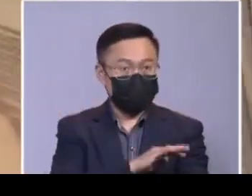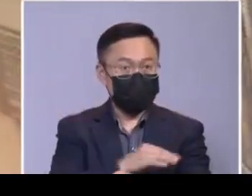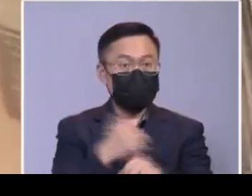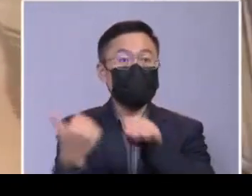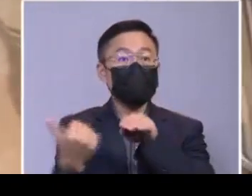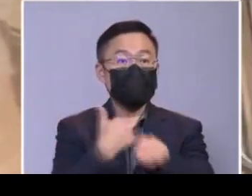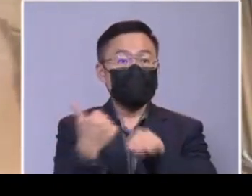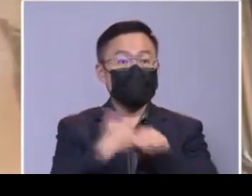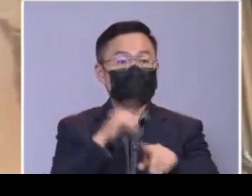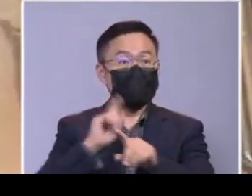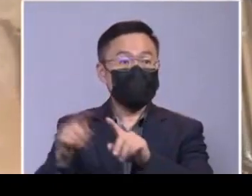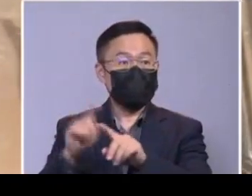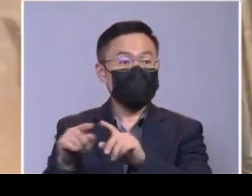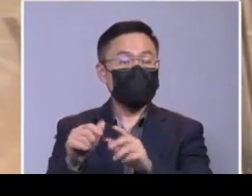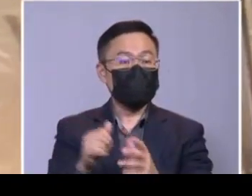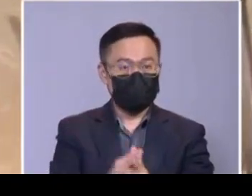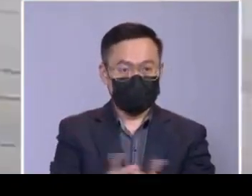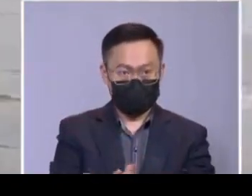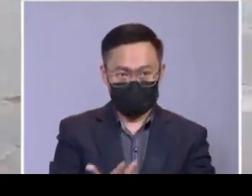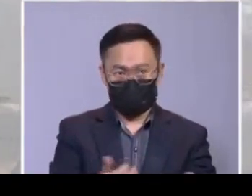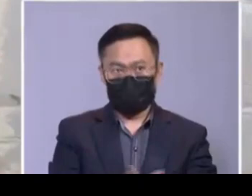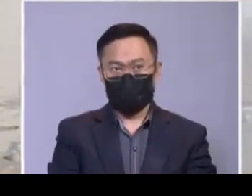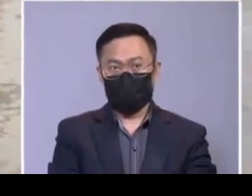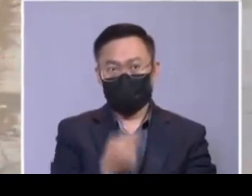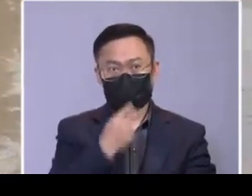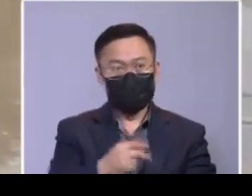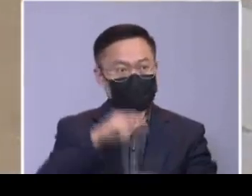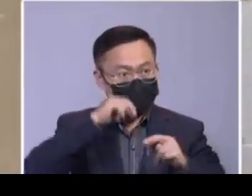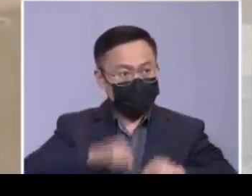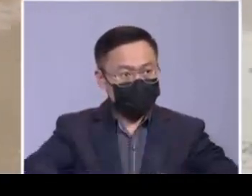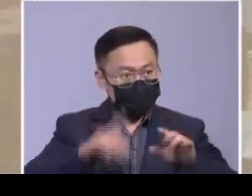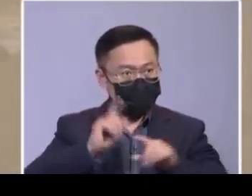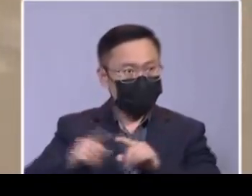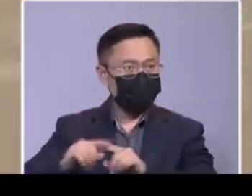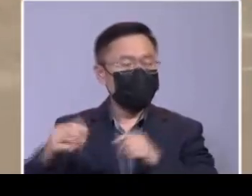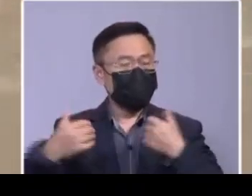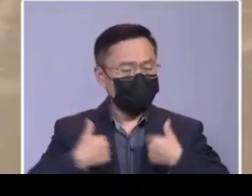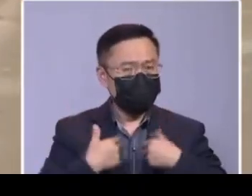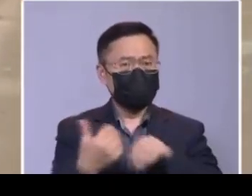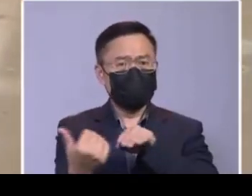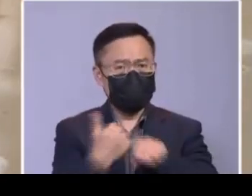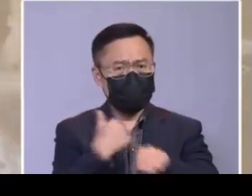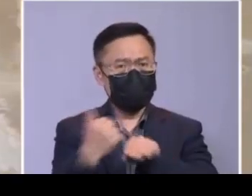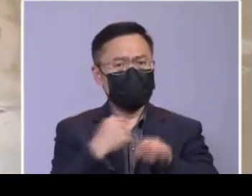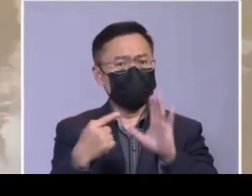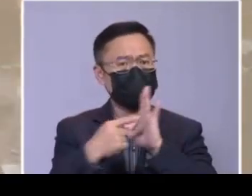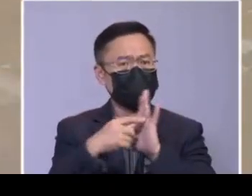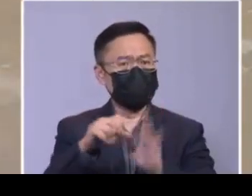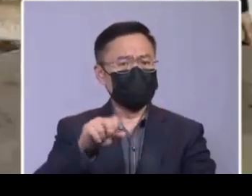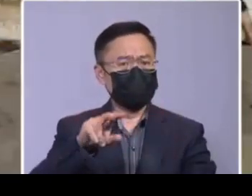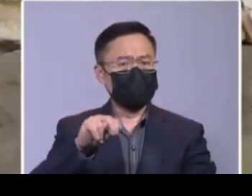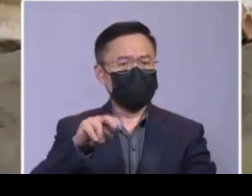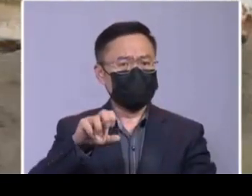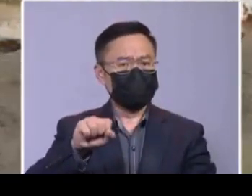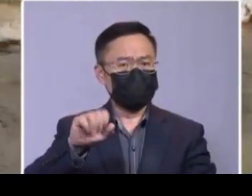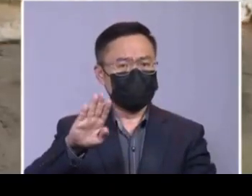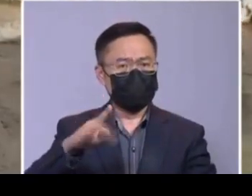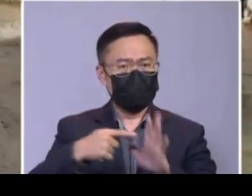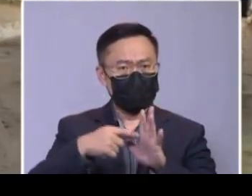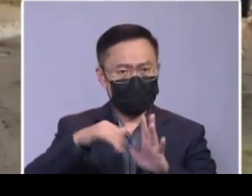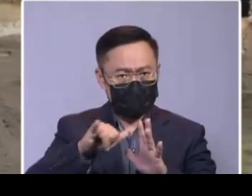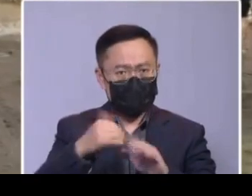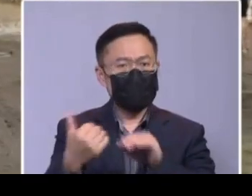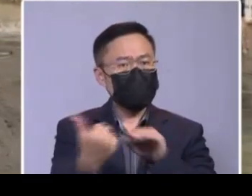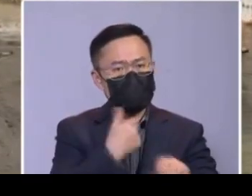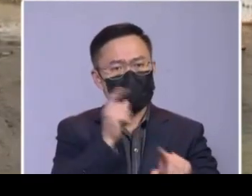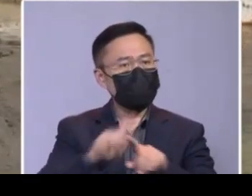ถนนพระเมตตาหรือว่าถนนผังเมืองสายกอนะฮะแล้วก็ยังมีถนนแสนสบายโอ้โหความเสียหายของชาวบ้านเนี่ยเดือดร้อนกัน